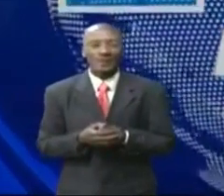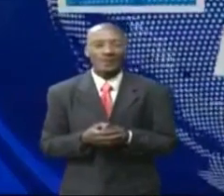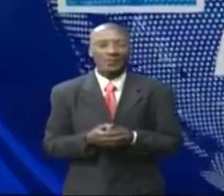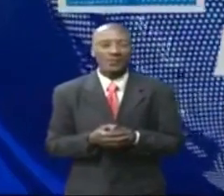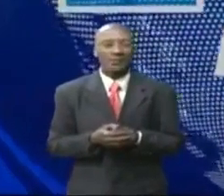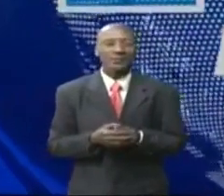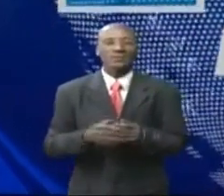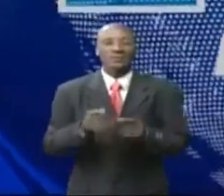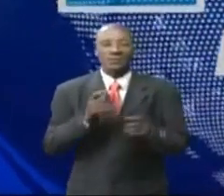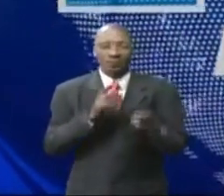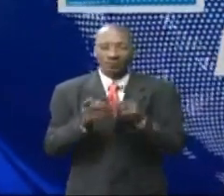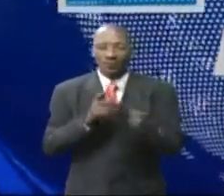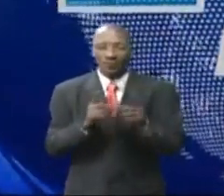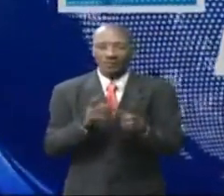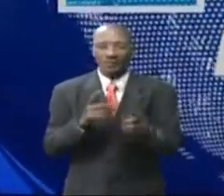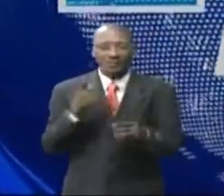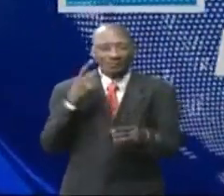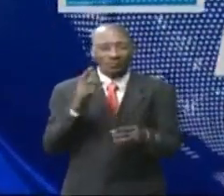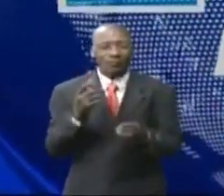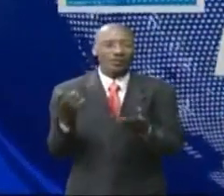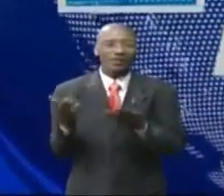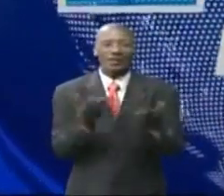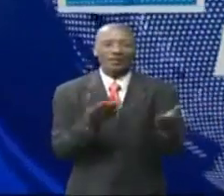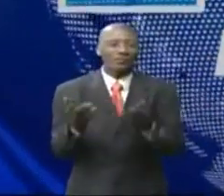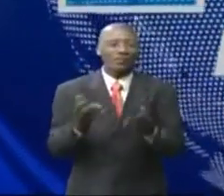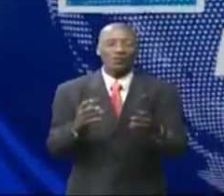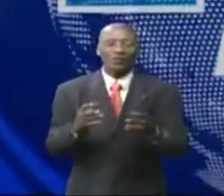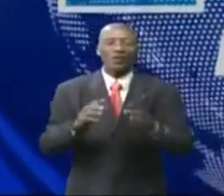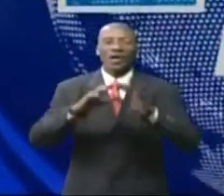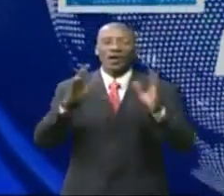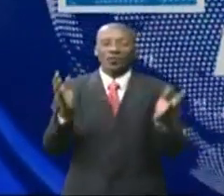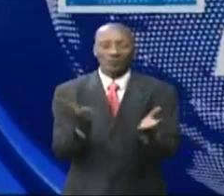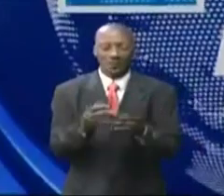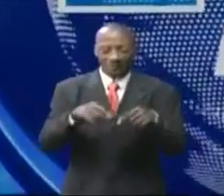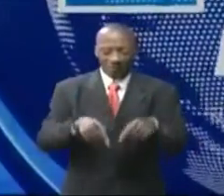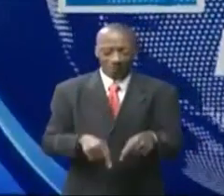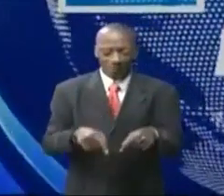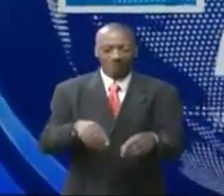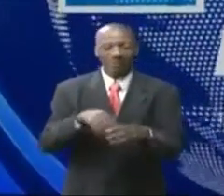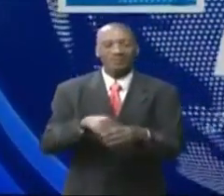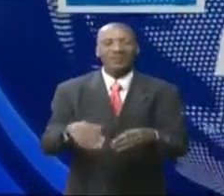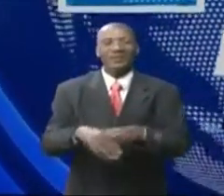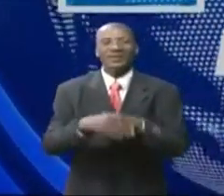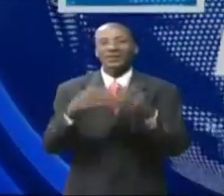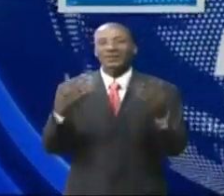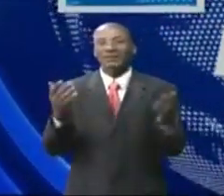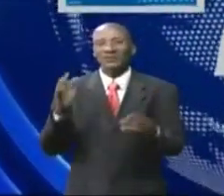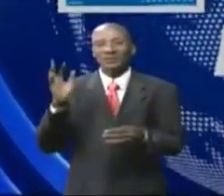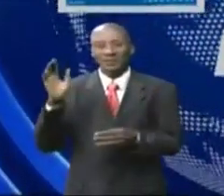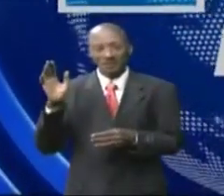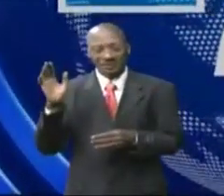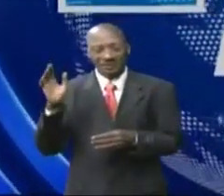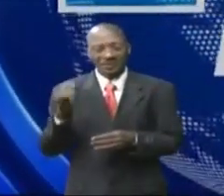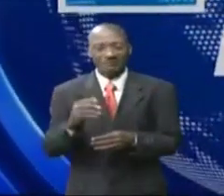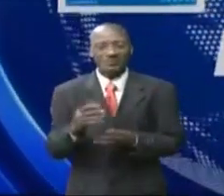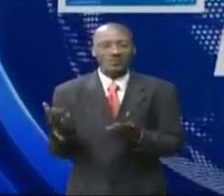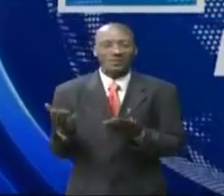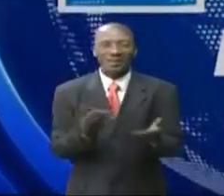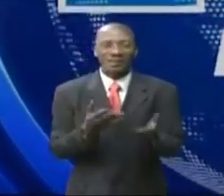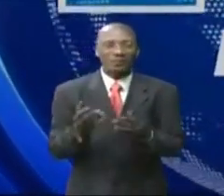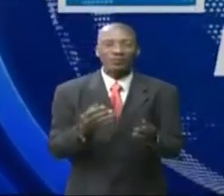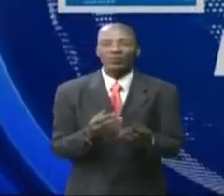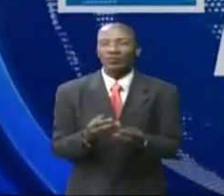transport urbain de la ville de Kinshasa. Pour ce faire, la cellule infrastructure et les secrétaires généraux des